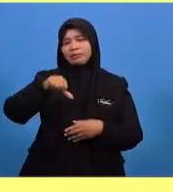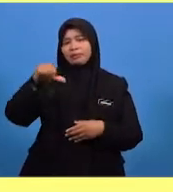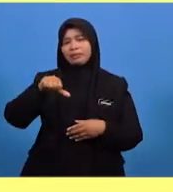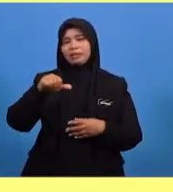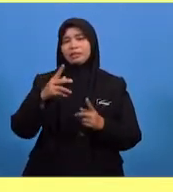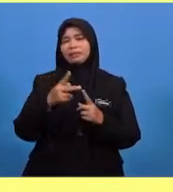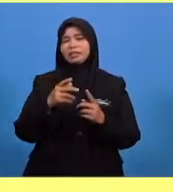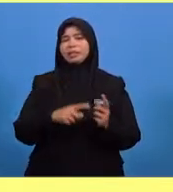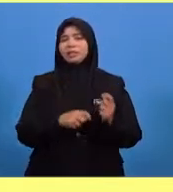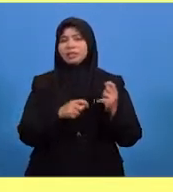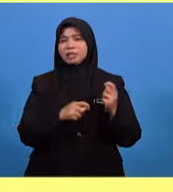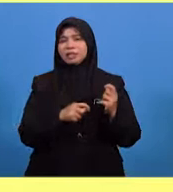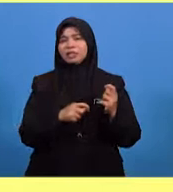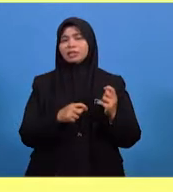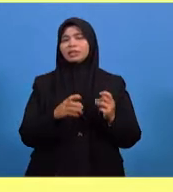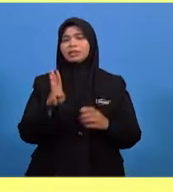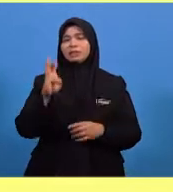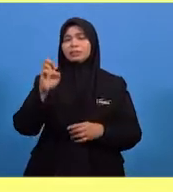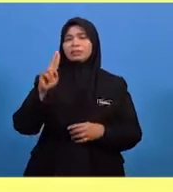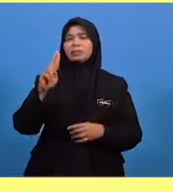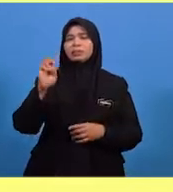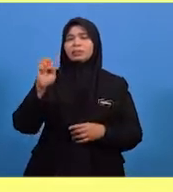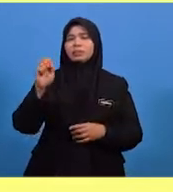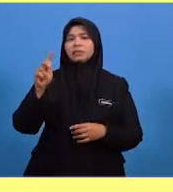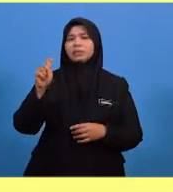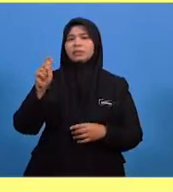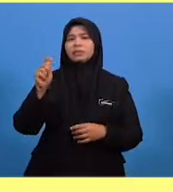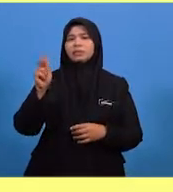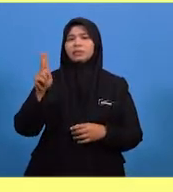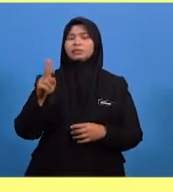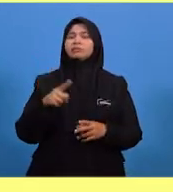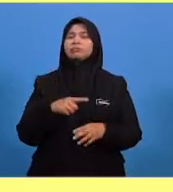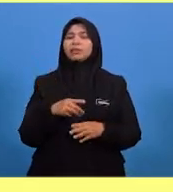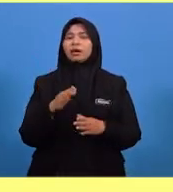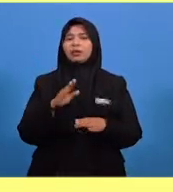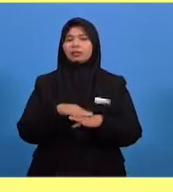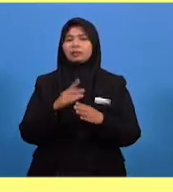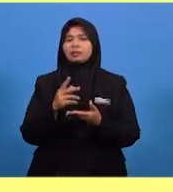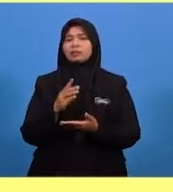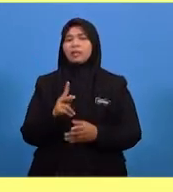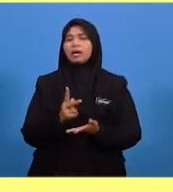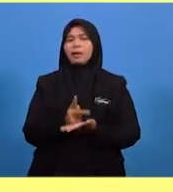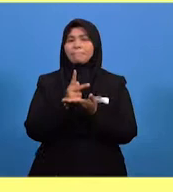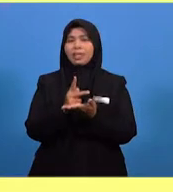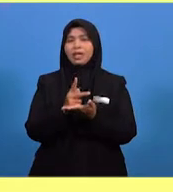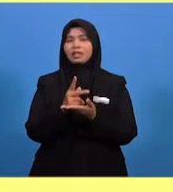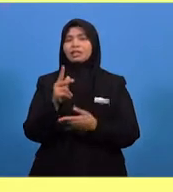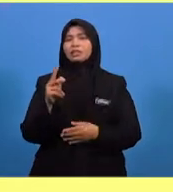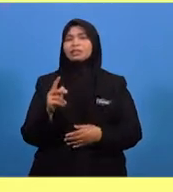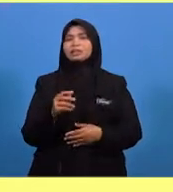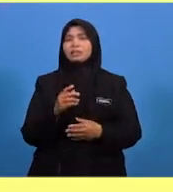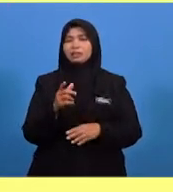telah menyerahkannya kepada dan rebus kutu di atas kapal tentara laut Australia